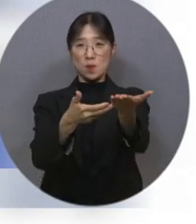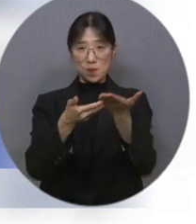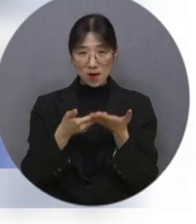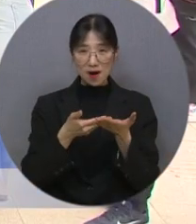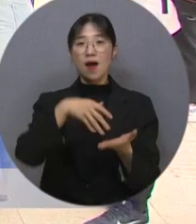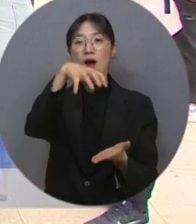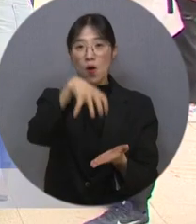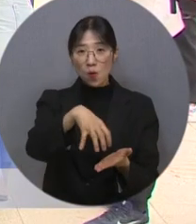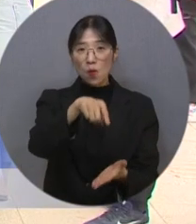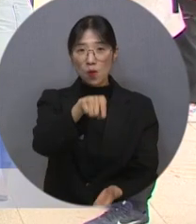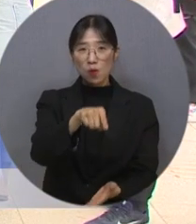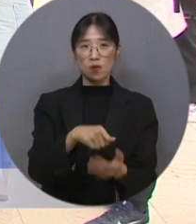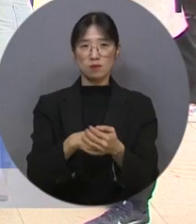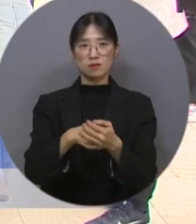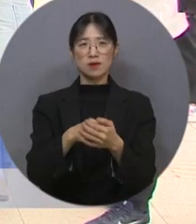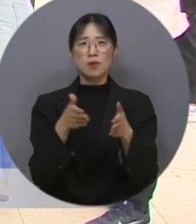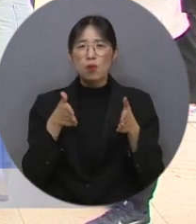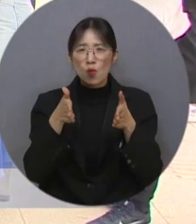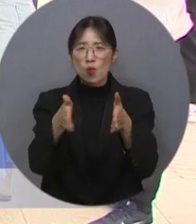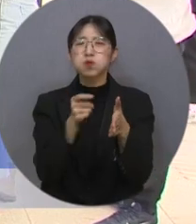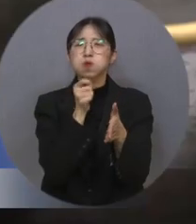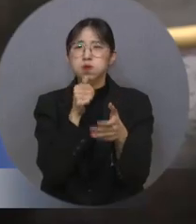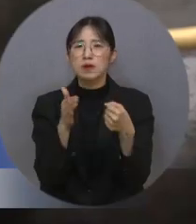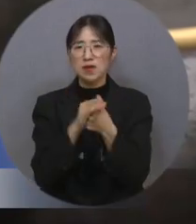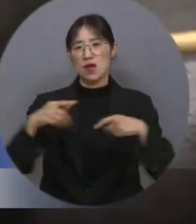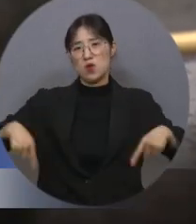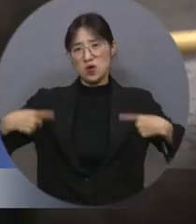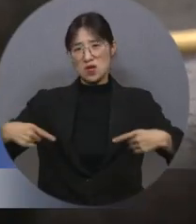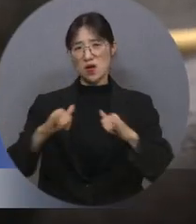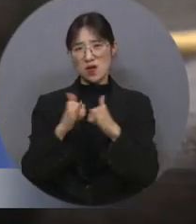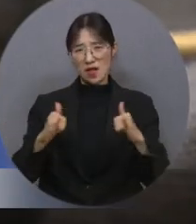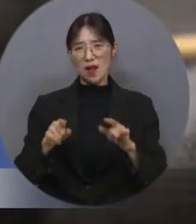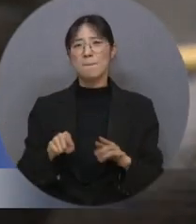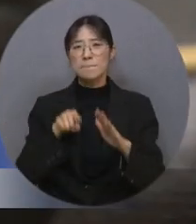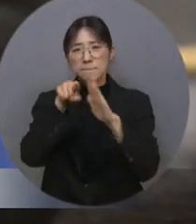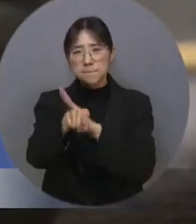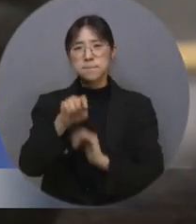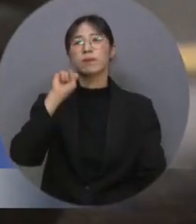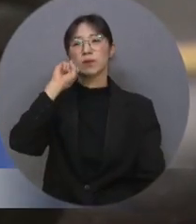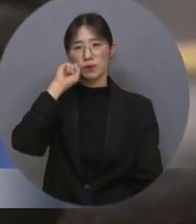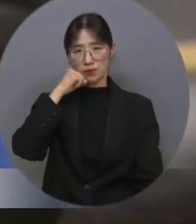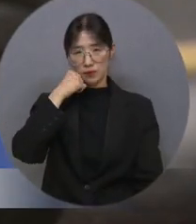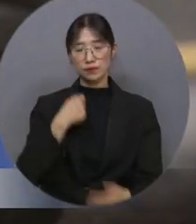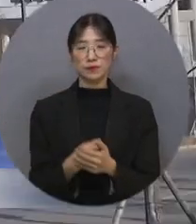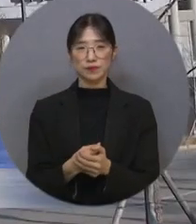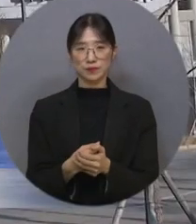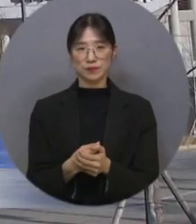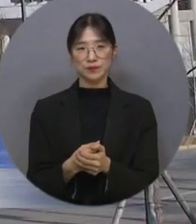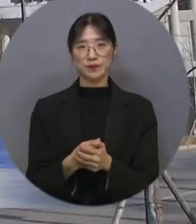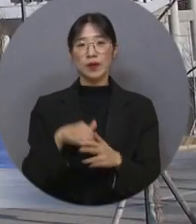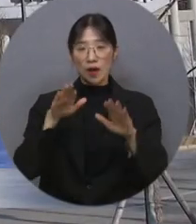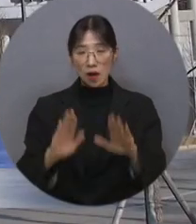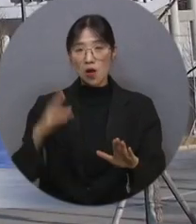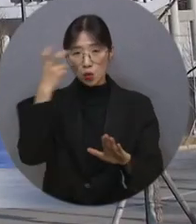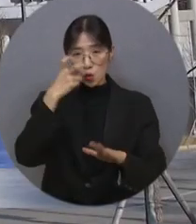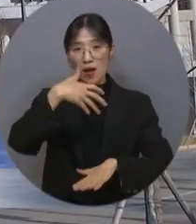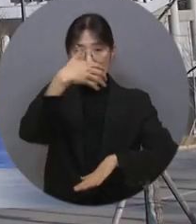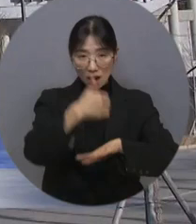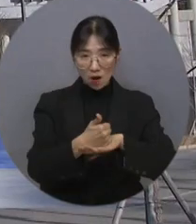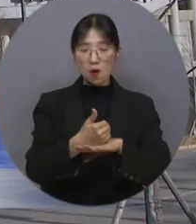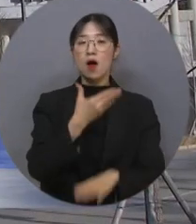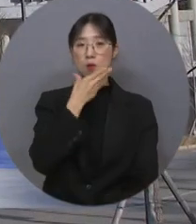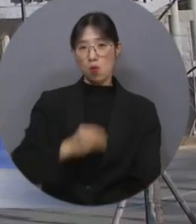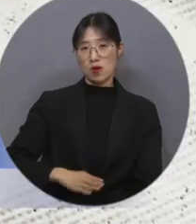매표소의 경우이 출입로 폭이 좁아 휠체어 사용자의 이용이 어렵기도 했습니다 한국소비자원은 이번 조사결과를